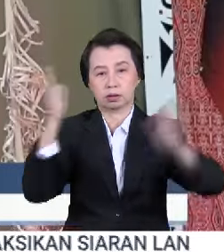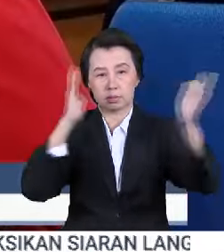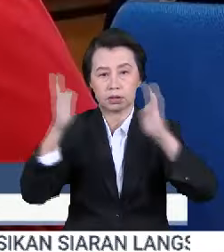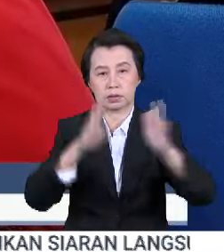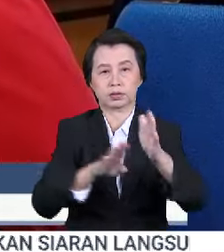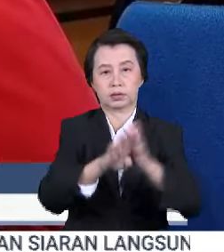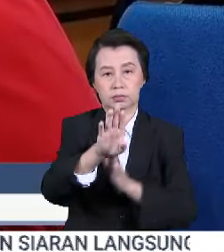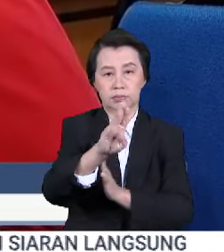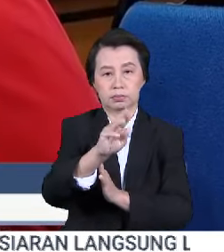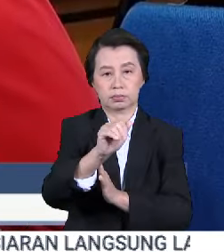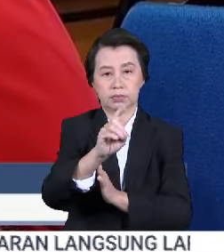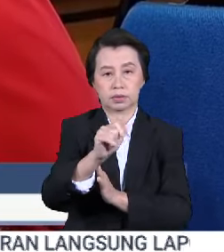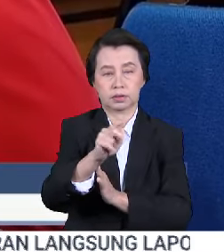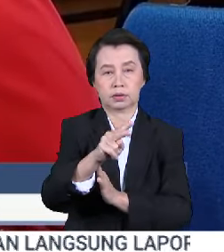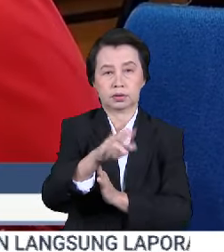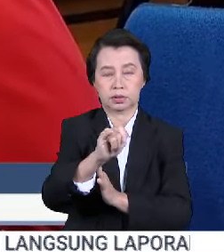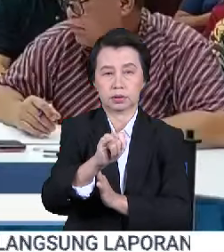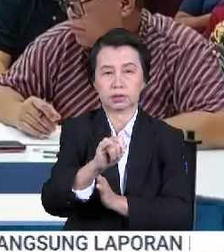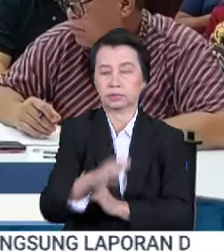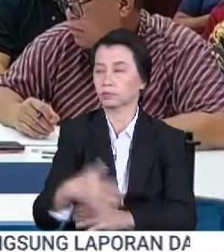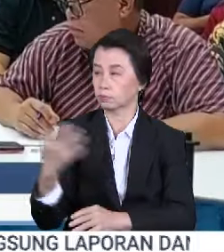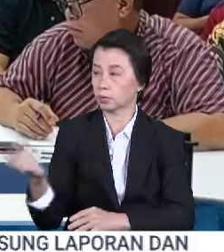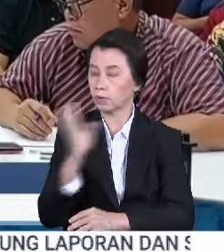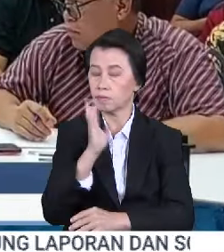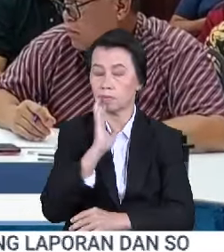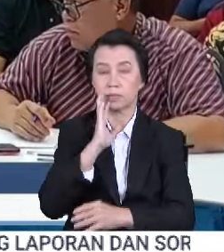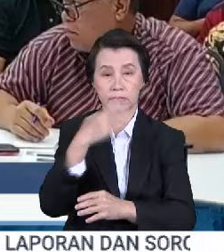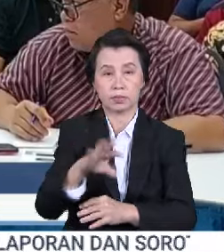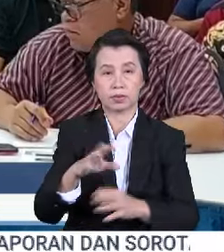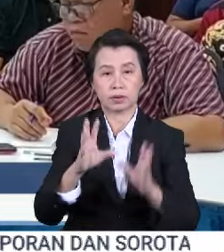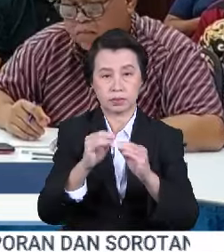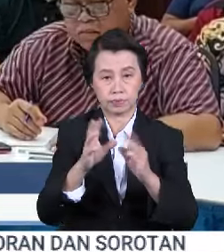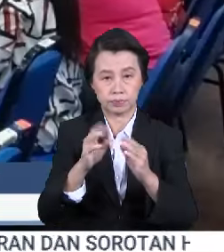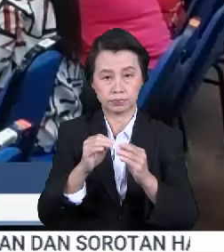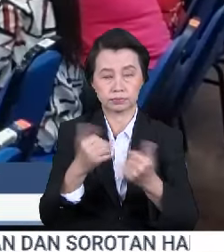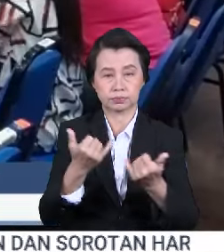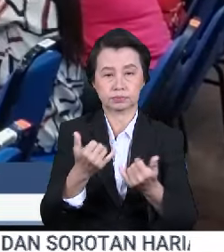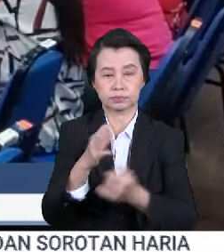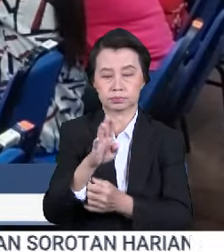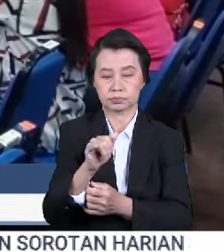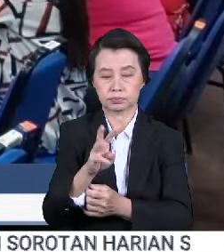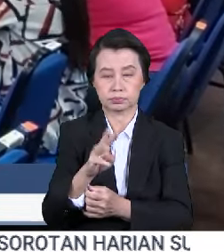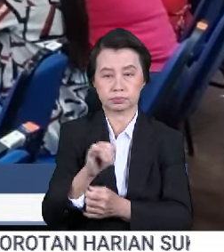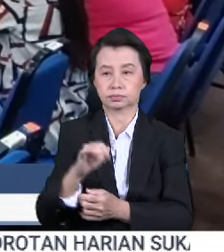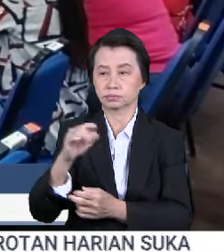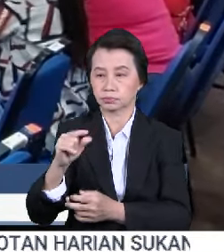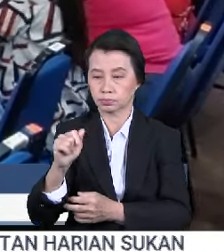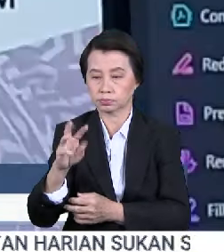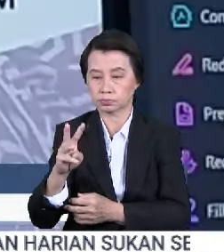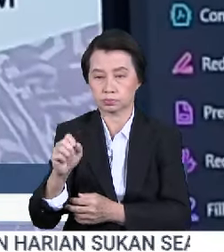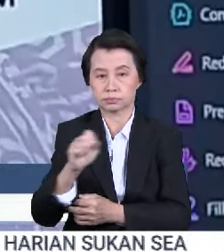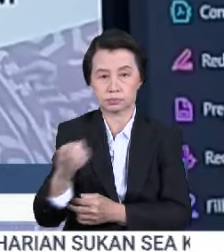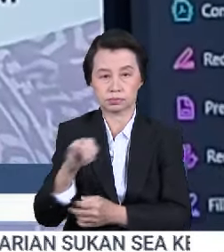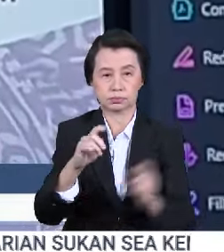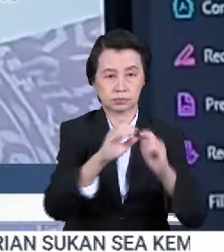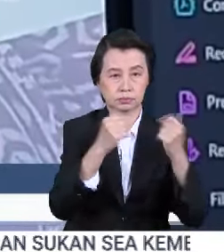Madani ya beliau begitu demikian program brami gawai Miri FM bersama kumpulan